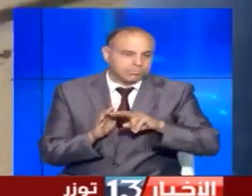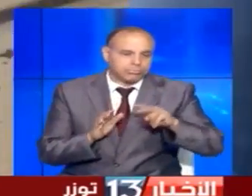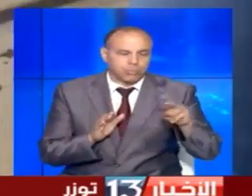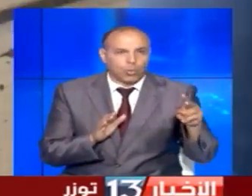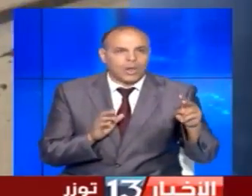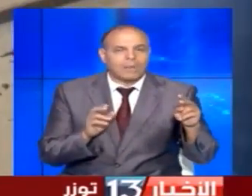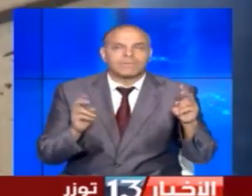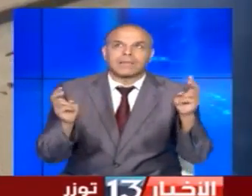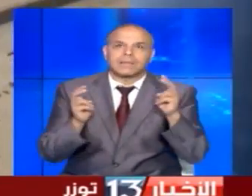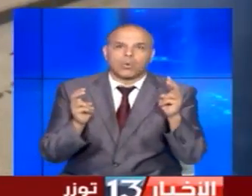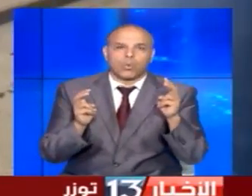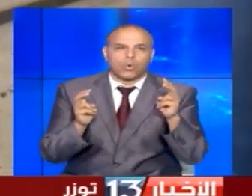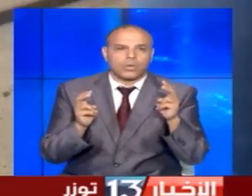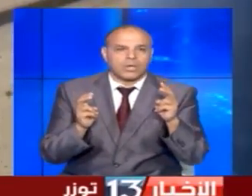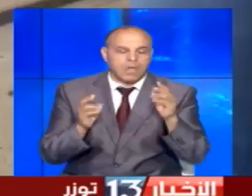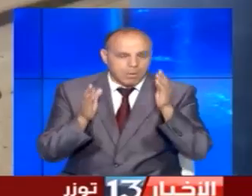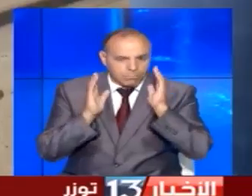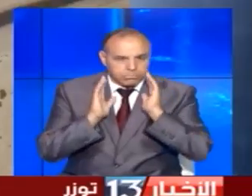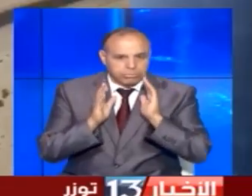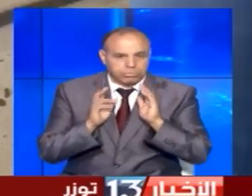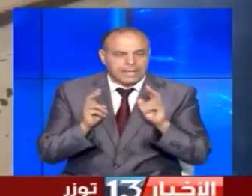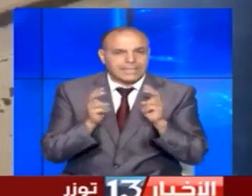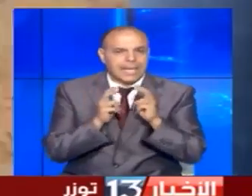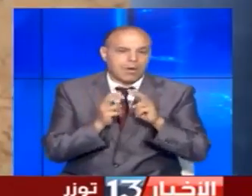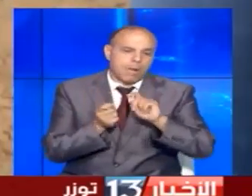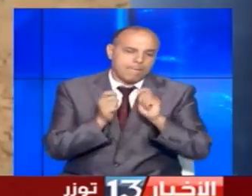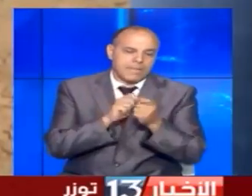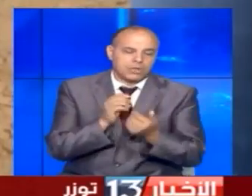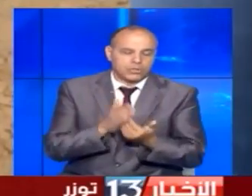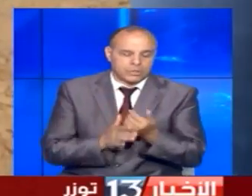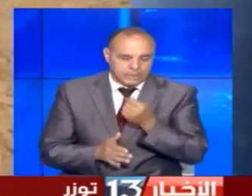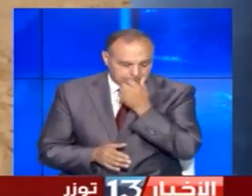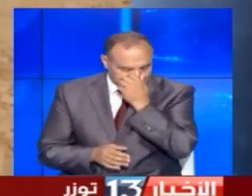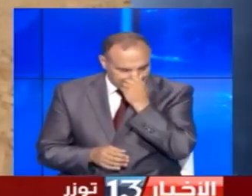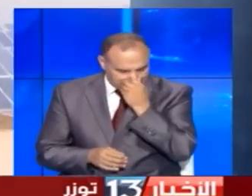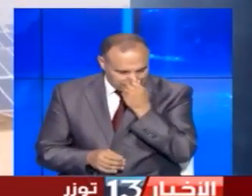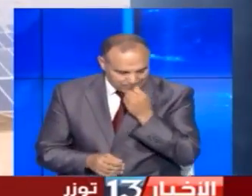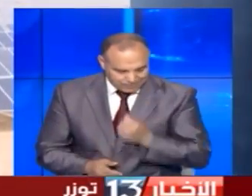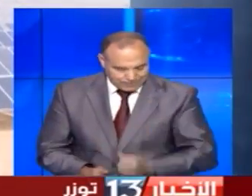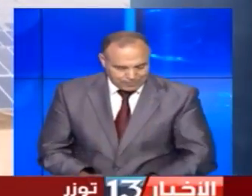مصادر الطاقة بالاعتماد على الطاقات المتجددة.